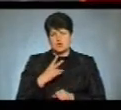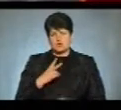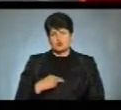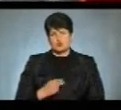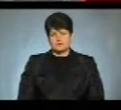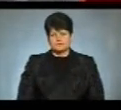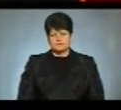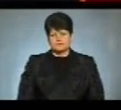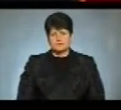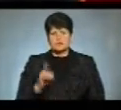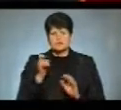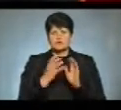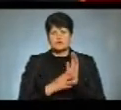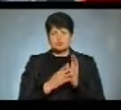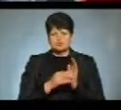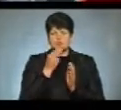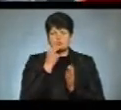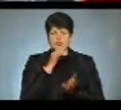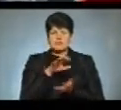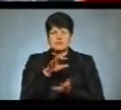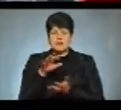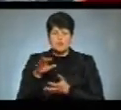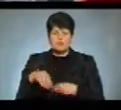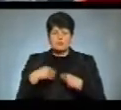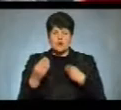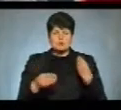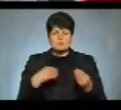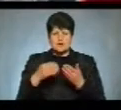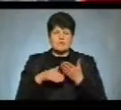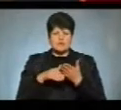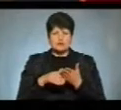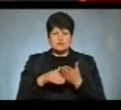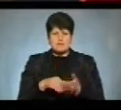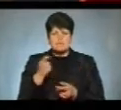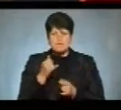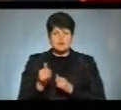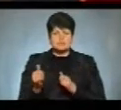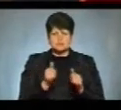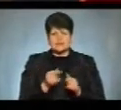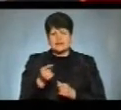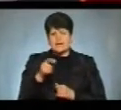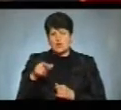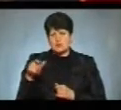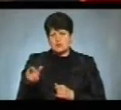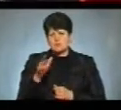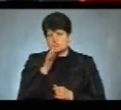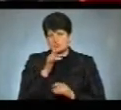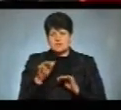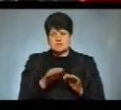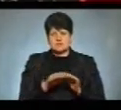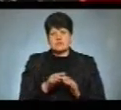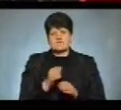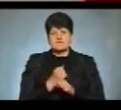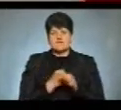За те, що вони зробили з нею. 190 продуктових наборів роздали волонтери благодійного фонду «Карітас» малозабезпеченим тернополянам під час акції